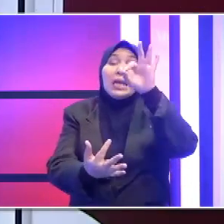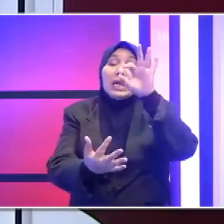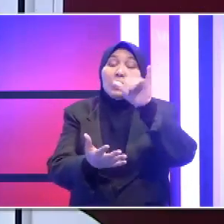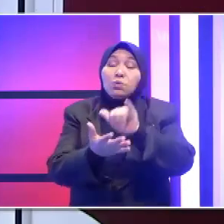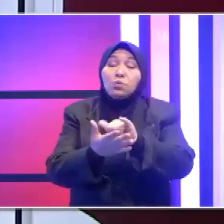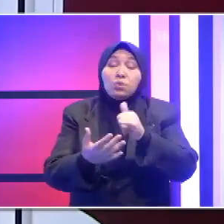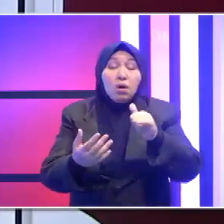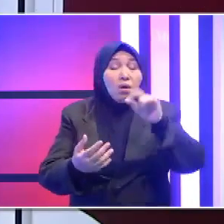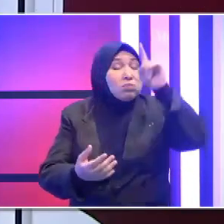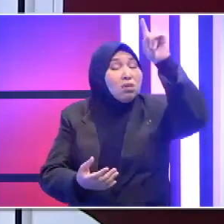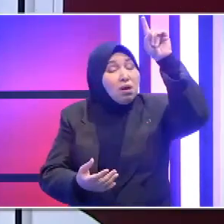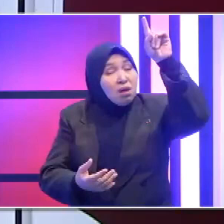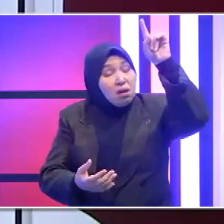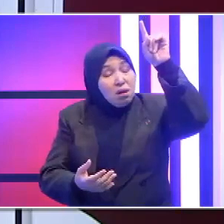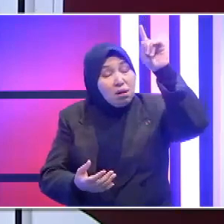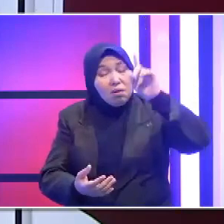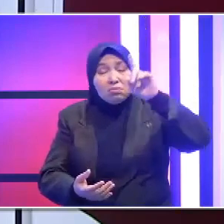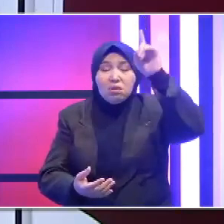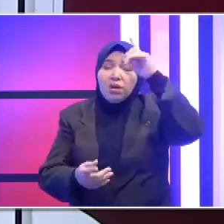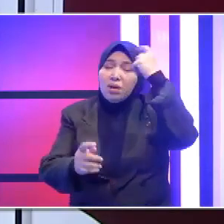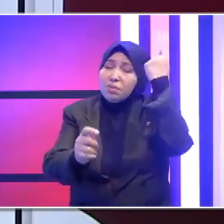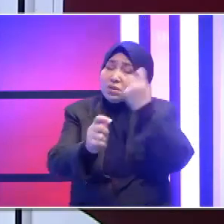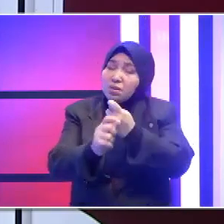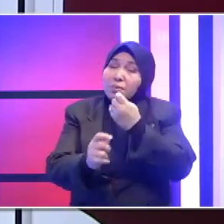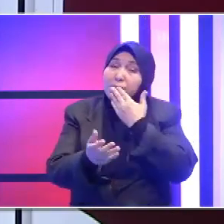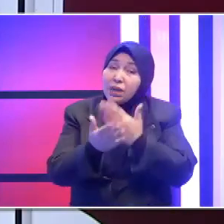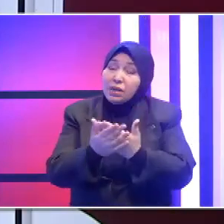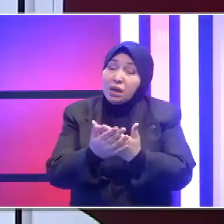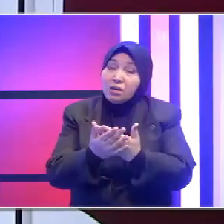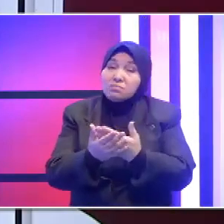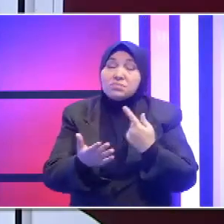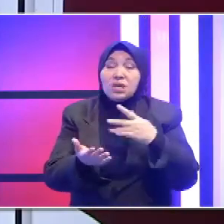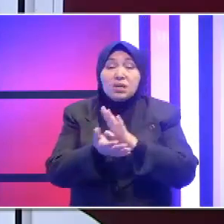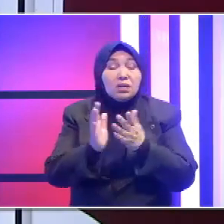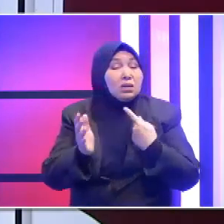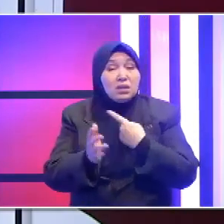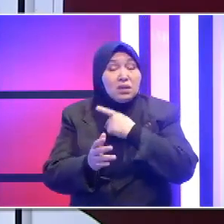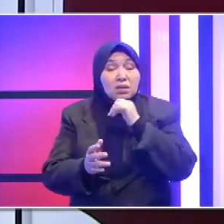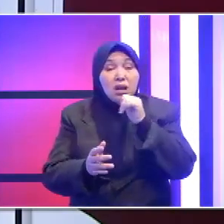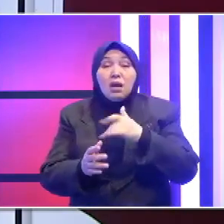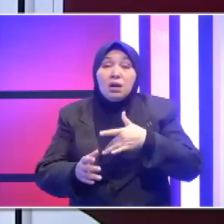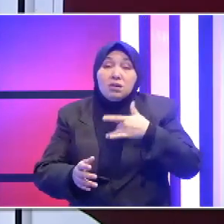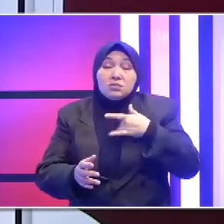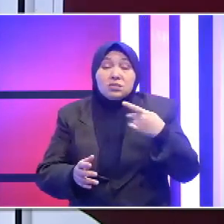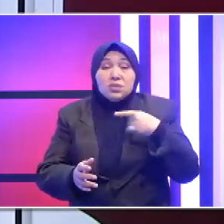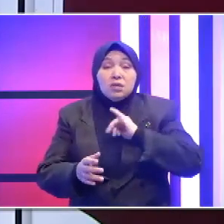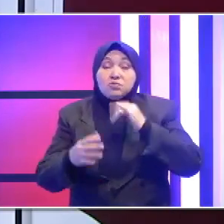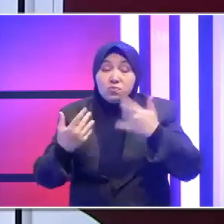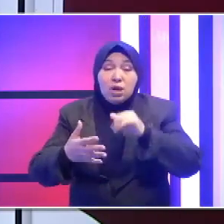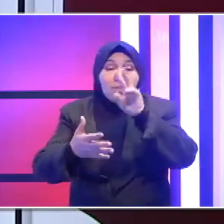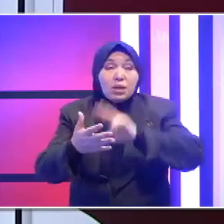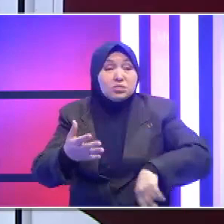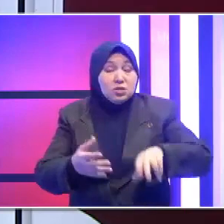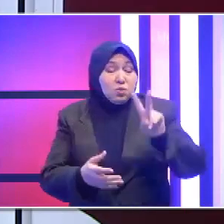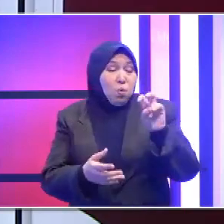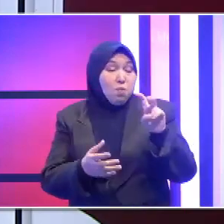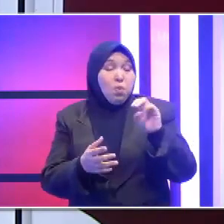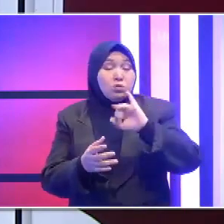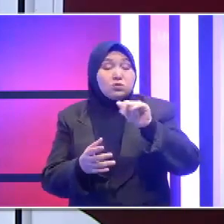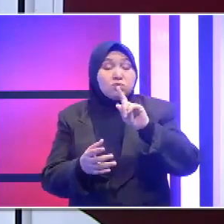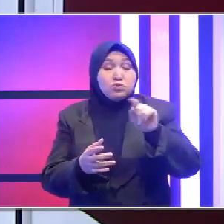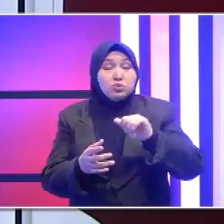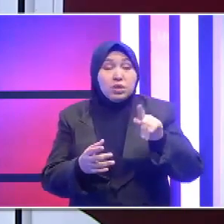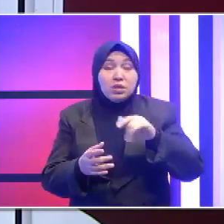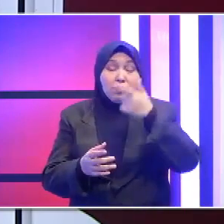adalah Allah yang menentukan kebaikan jadi kita tak lah enggak se-ah saya ini udah bacul 20 Jun Ho